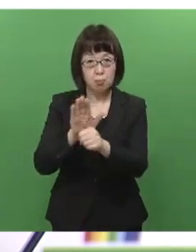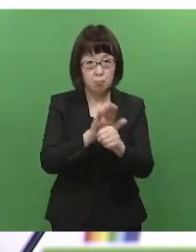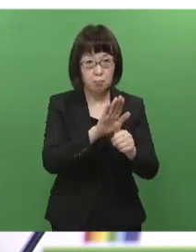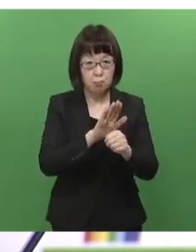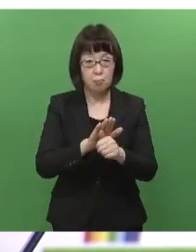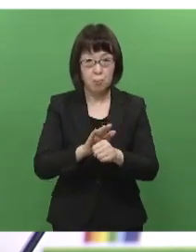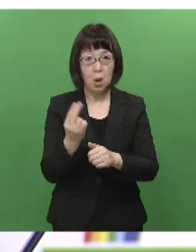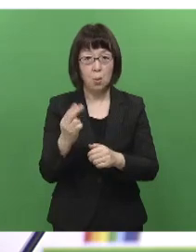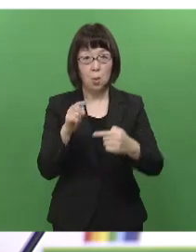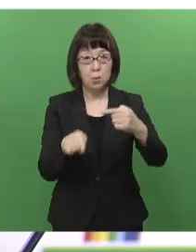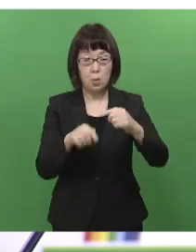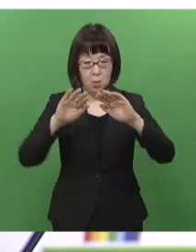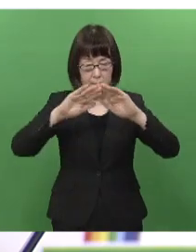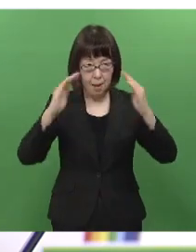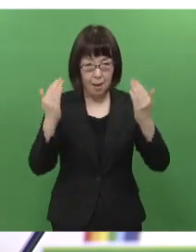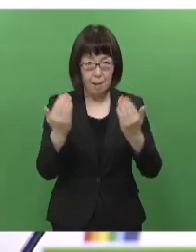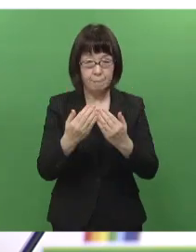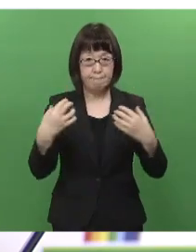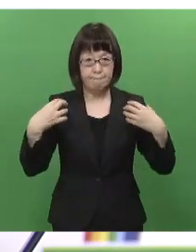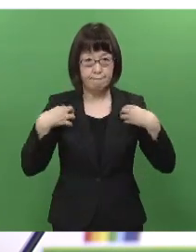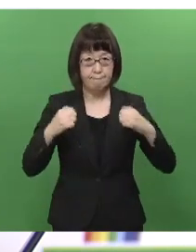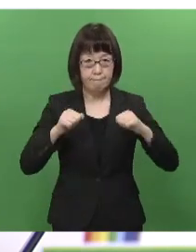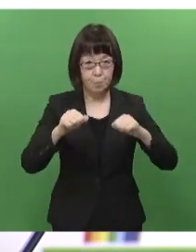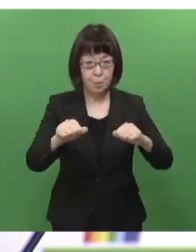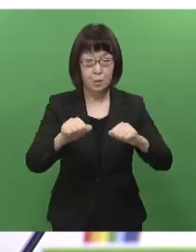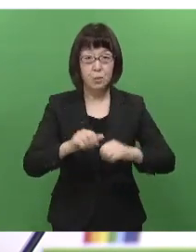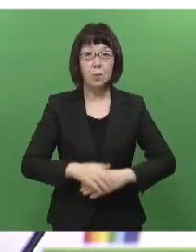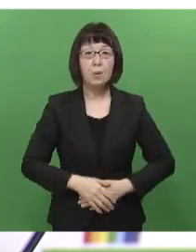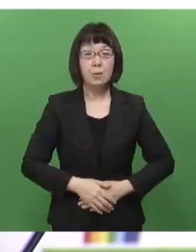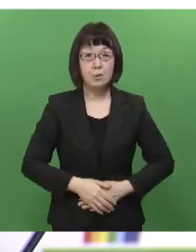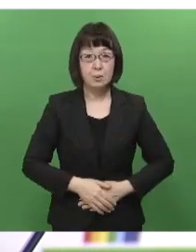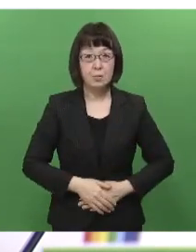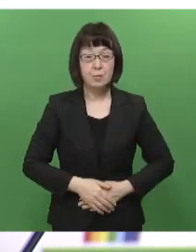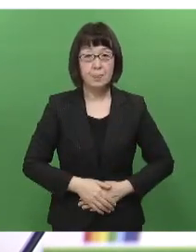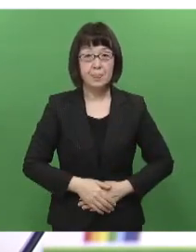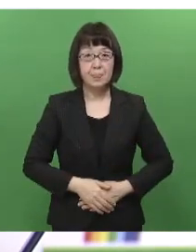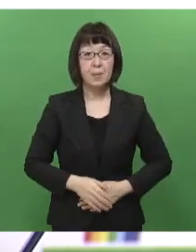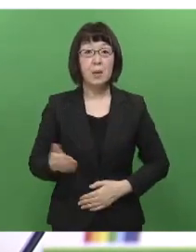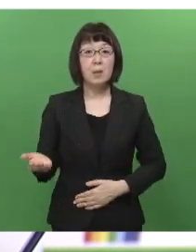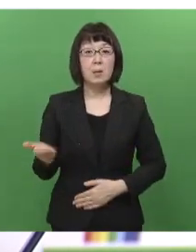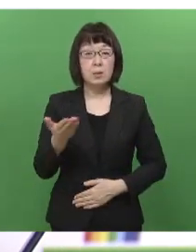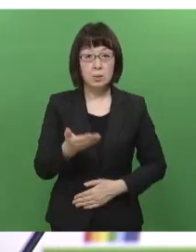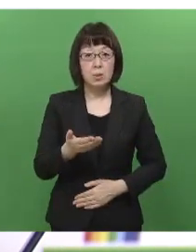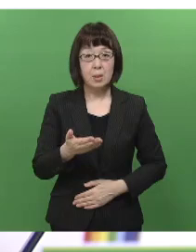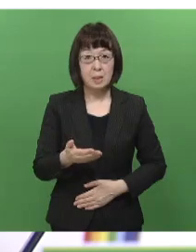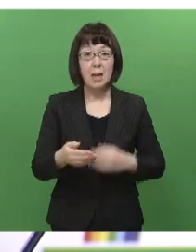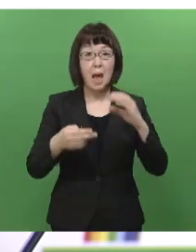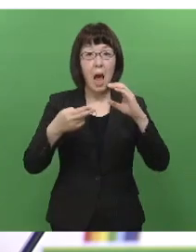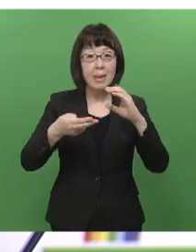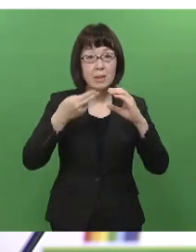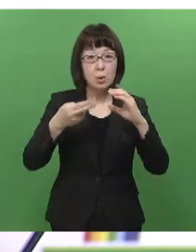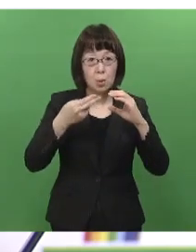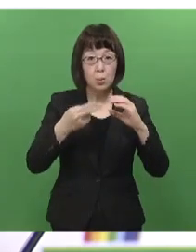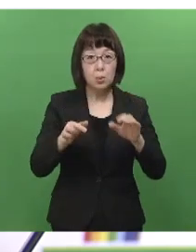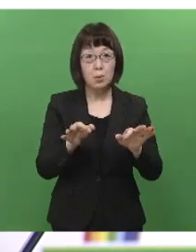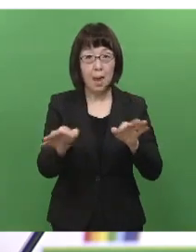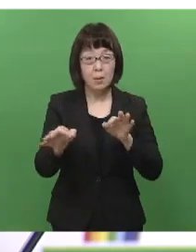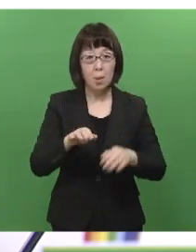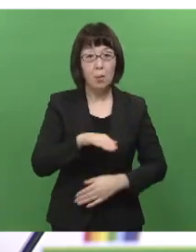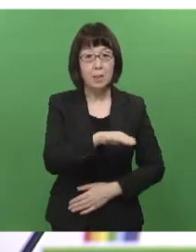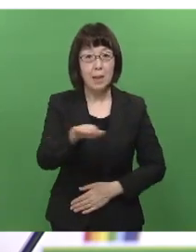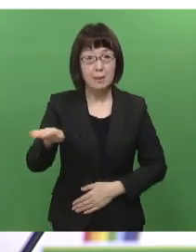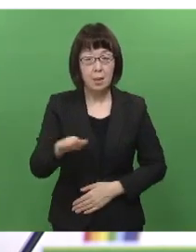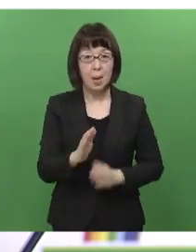での対応を継続してまいります。次に、飲食店の皆様方へのお願いであります